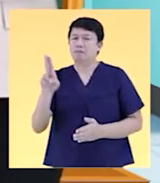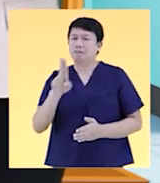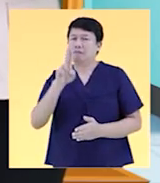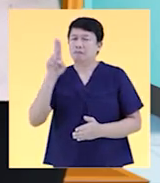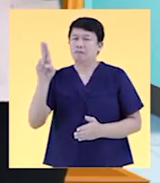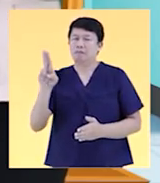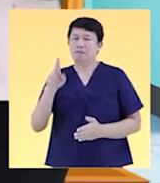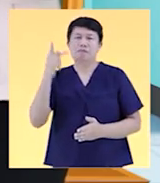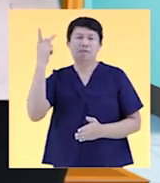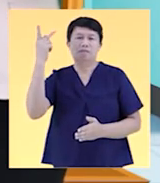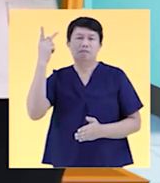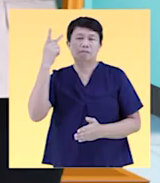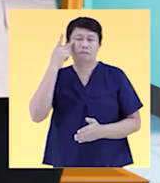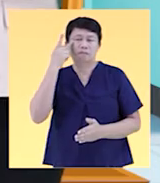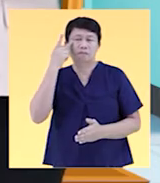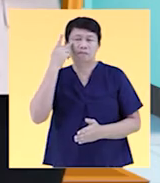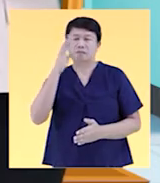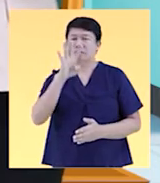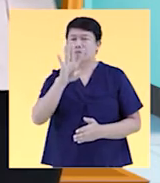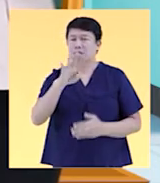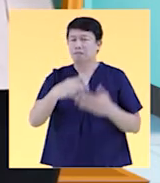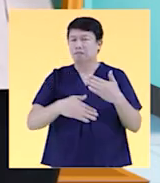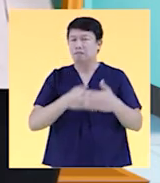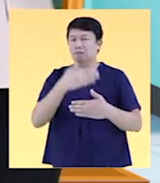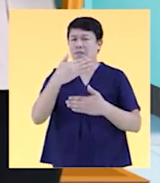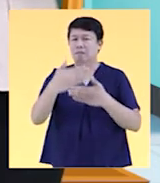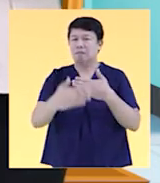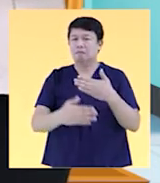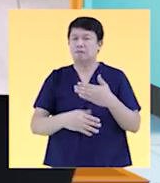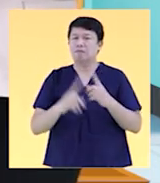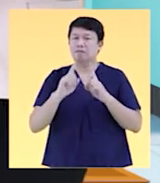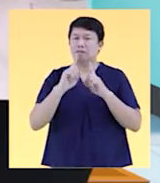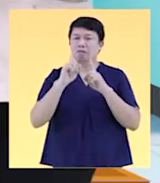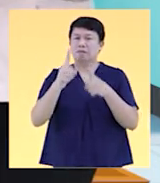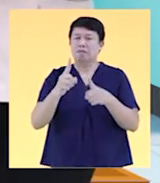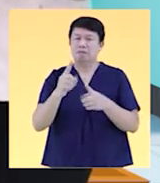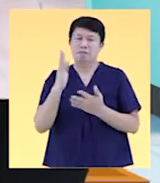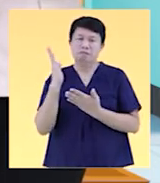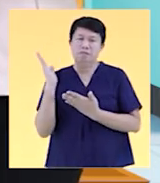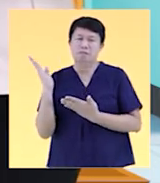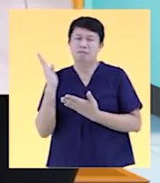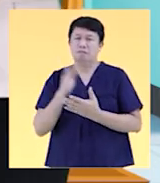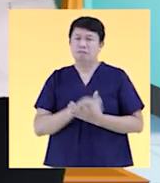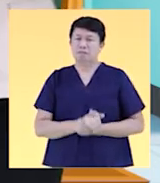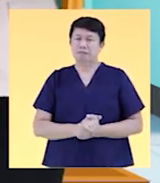Gamit ang Polya's 4-step procedure, sagutin natin ito.